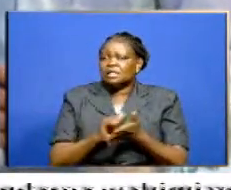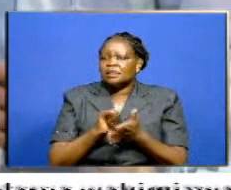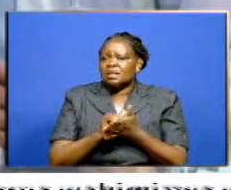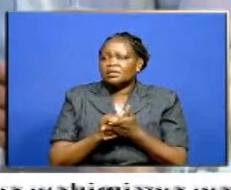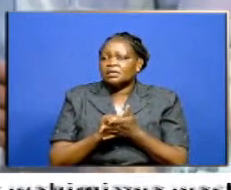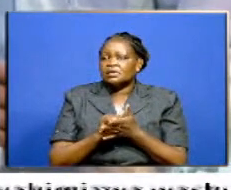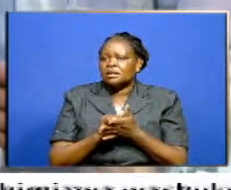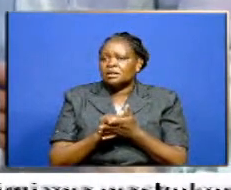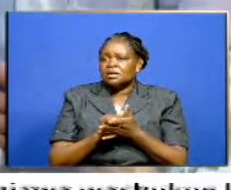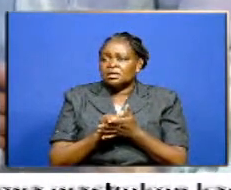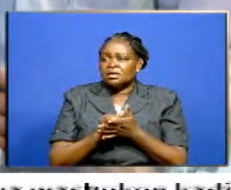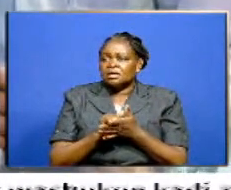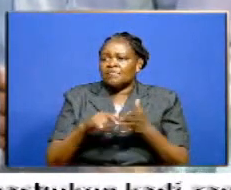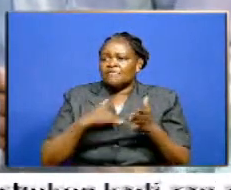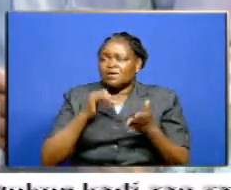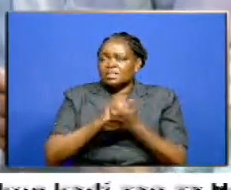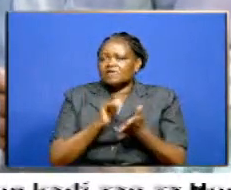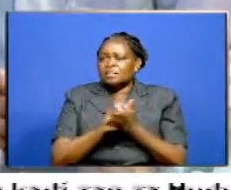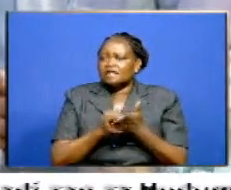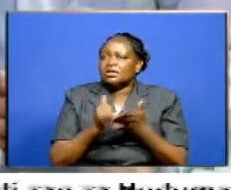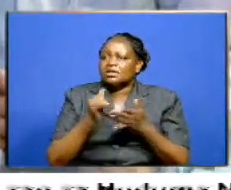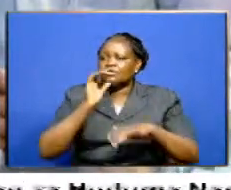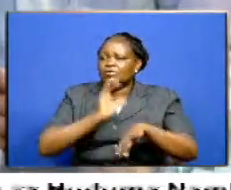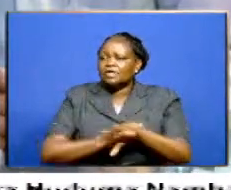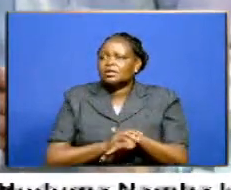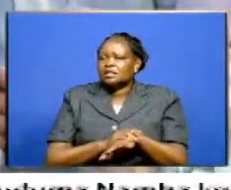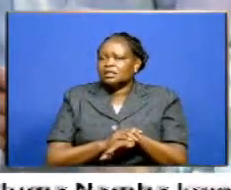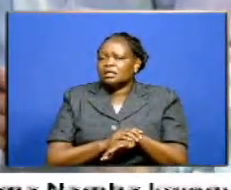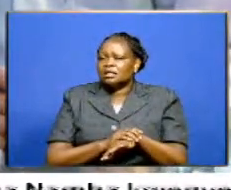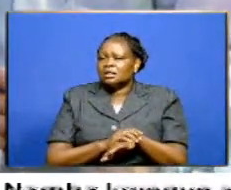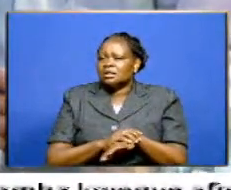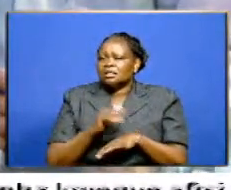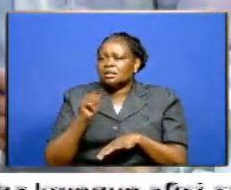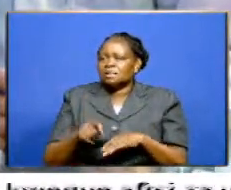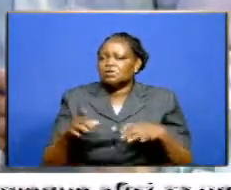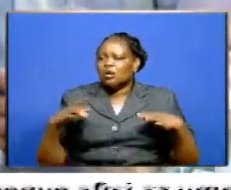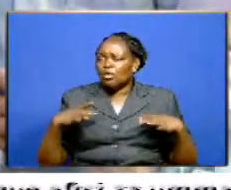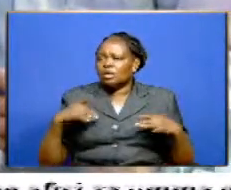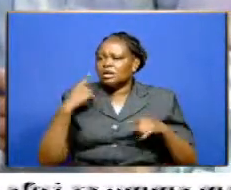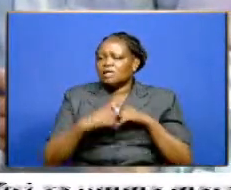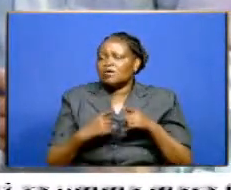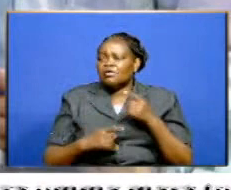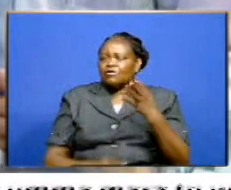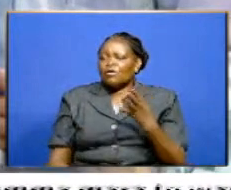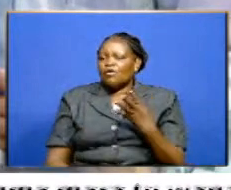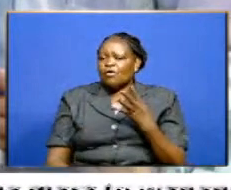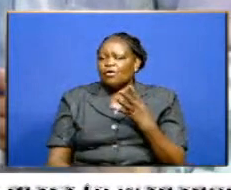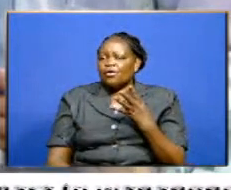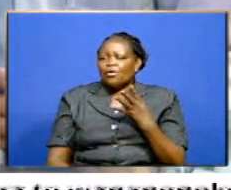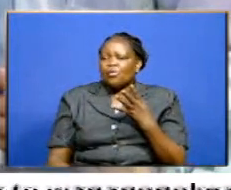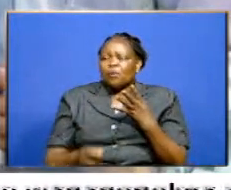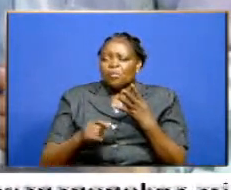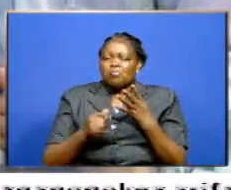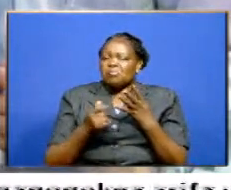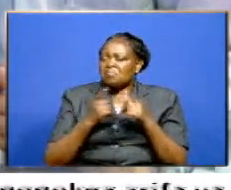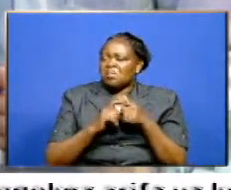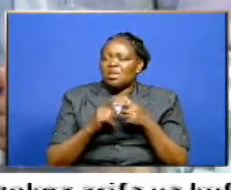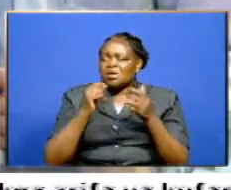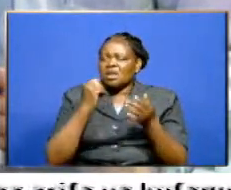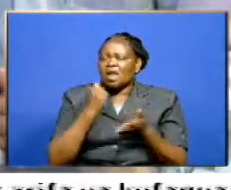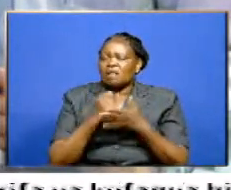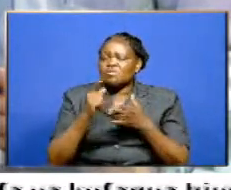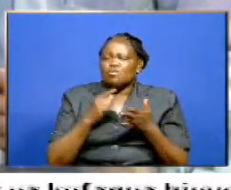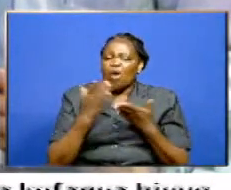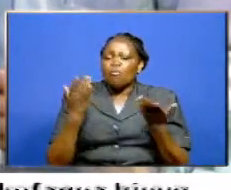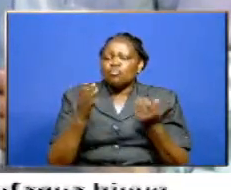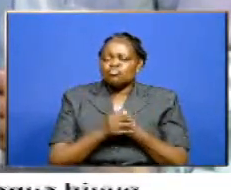ndio wanahisi kwamba ukipata hii likizo ya miaka 4 bila kulipa mkopo wako, itakuwa inakusaidiaje